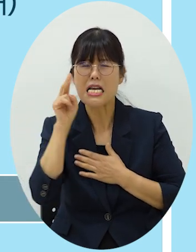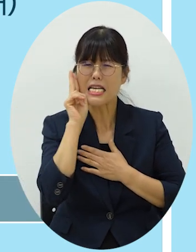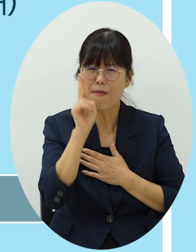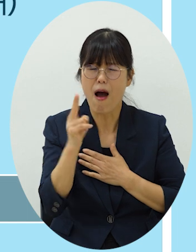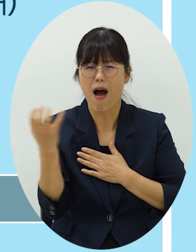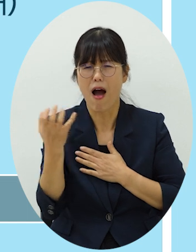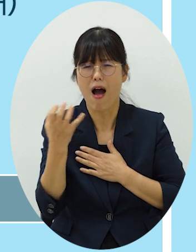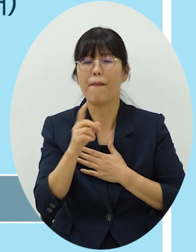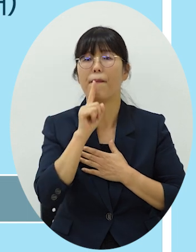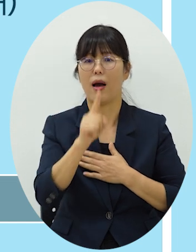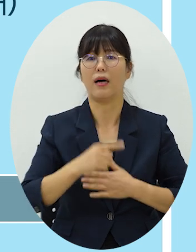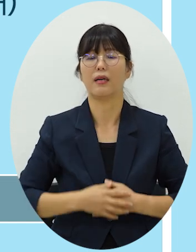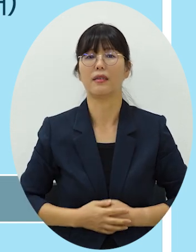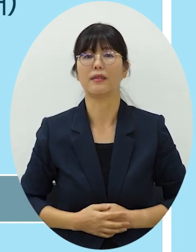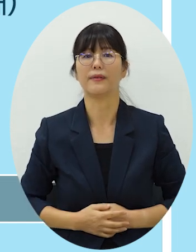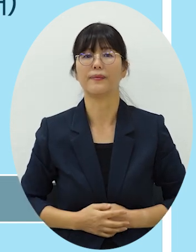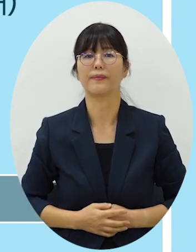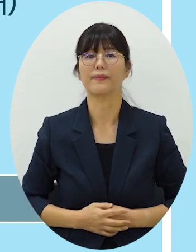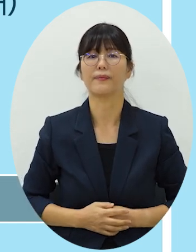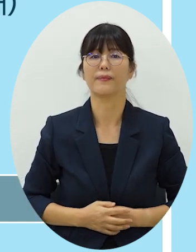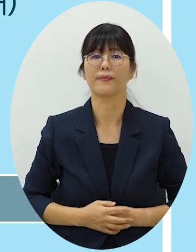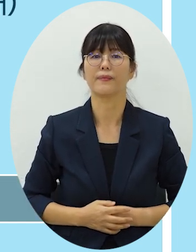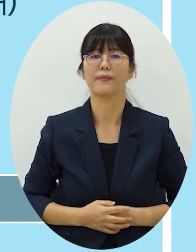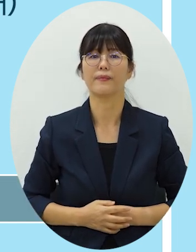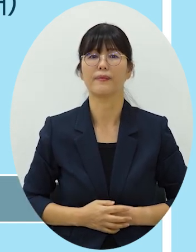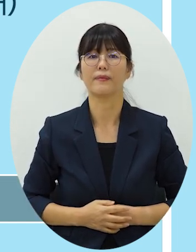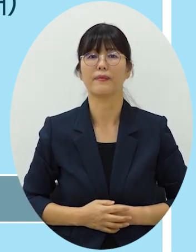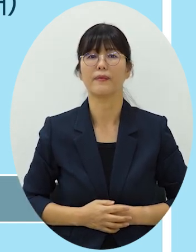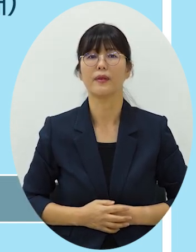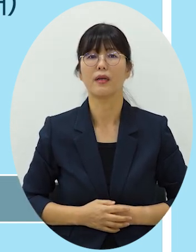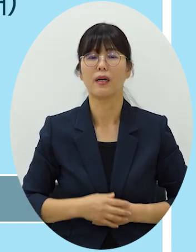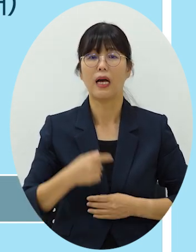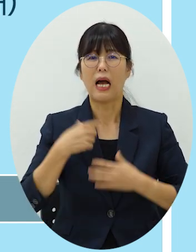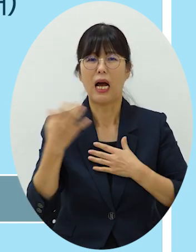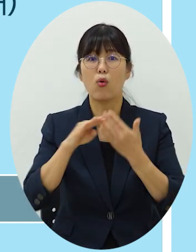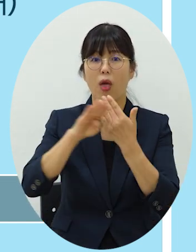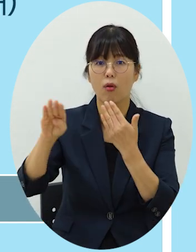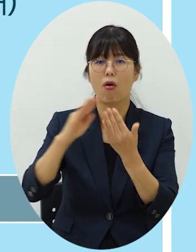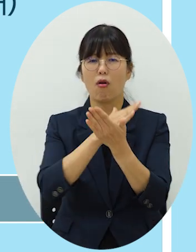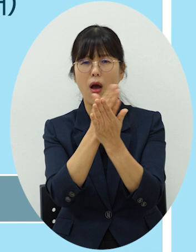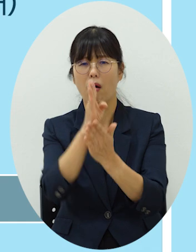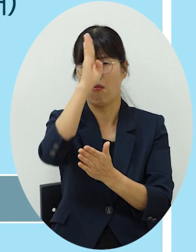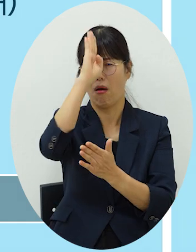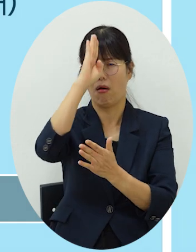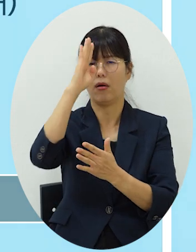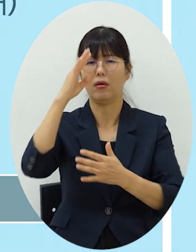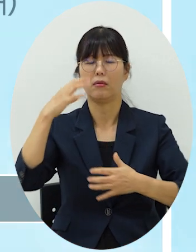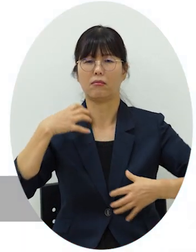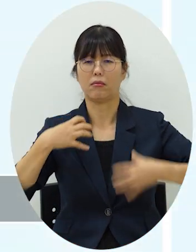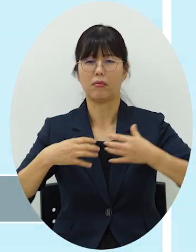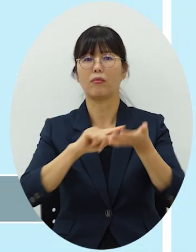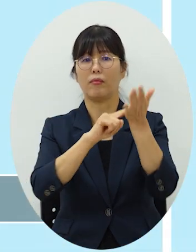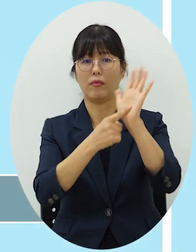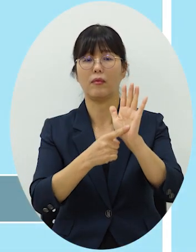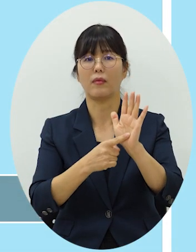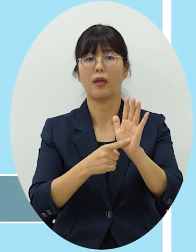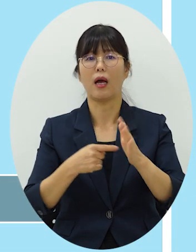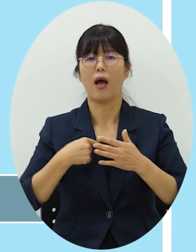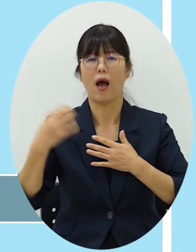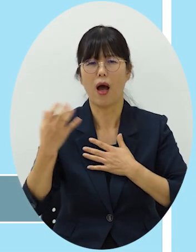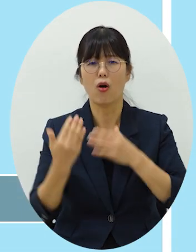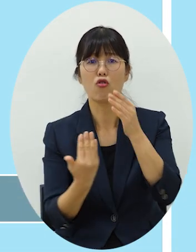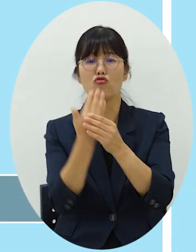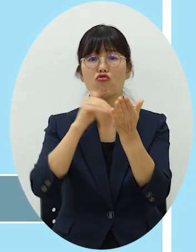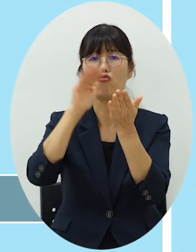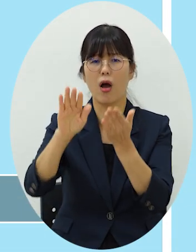느낄 수 있는 가장 심한 통증이라고 표현하며 가슴 통증 외에도 다양한 증상이 나타날 수 있습니다. 가슴 통증이